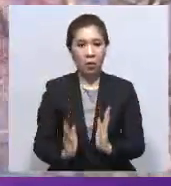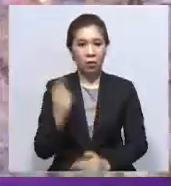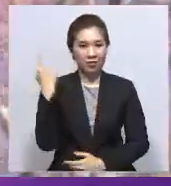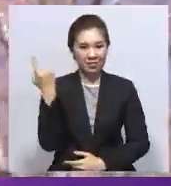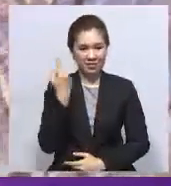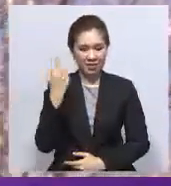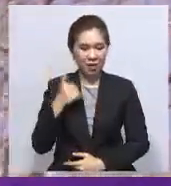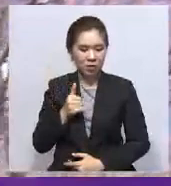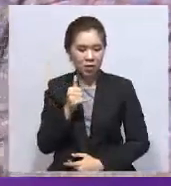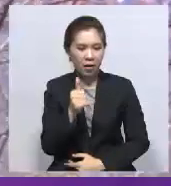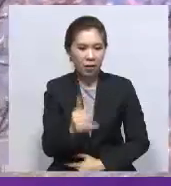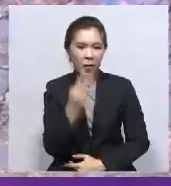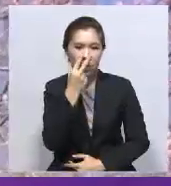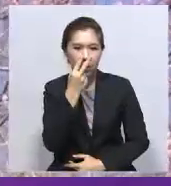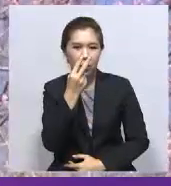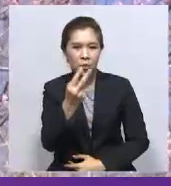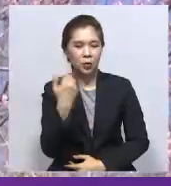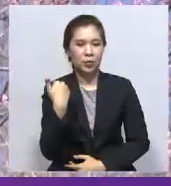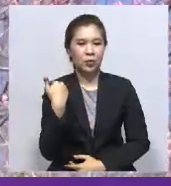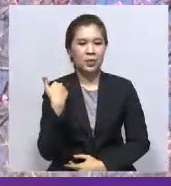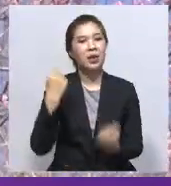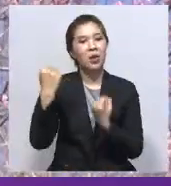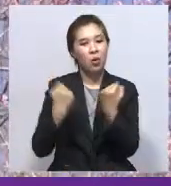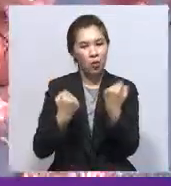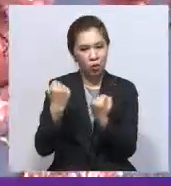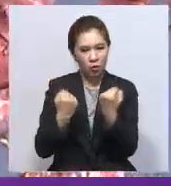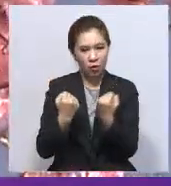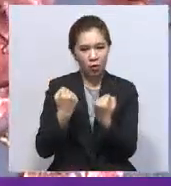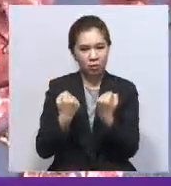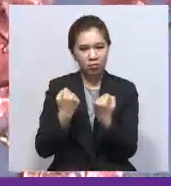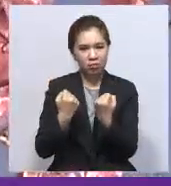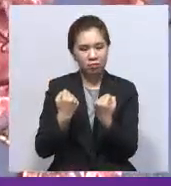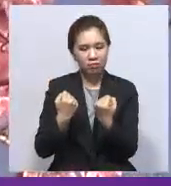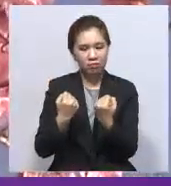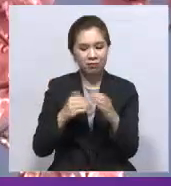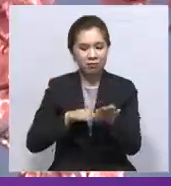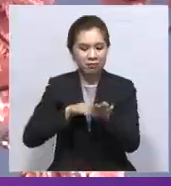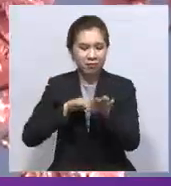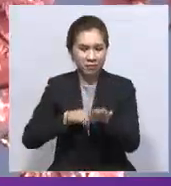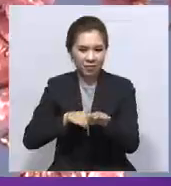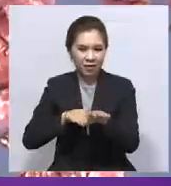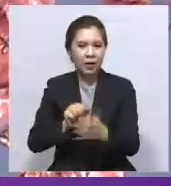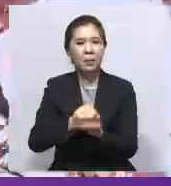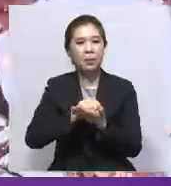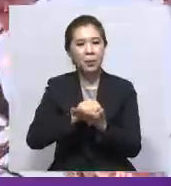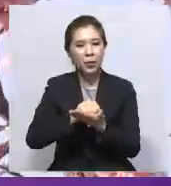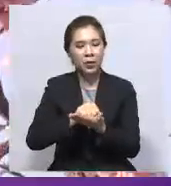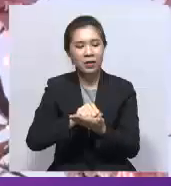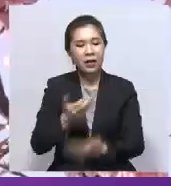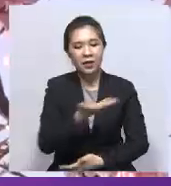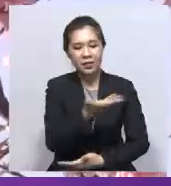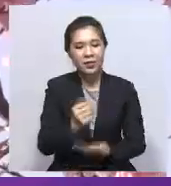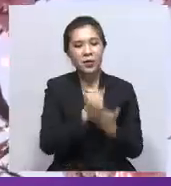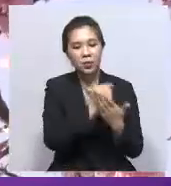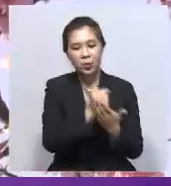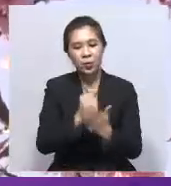เที่ยวชมทางชุมชนกกสะทอนก็ได้มีการจัดรถขับเคลื่อน4ล้อนะครับไว้ให้บริการเพื่ออำนวยความสะ